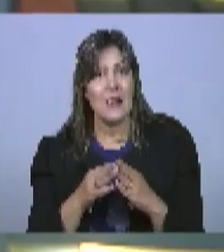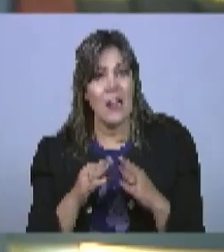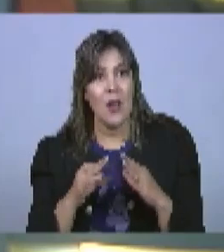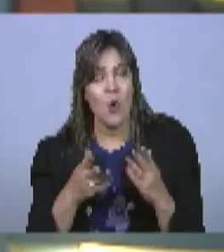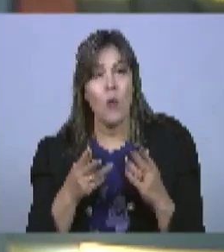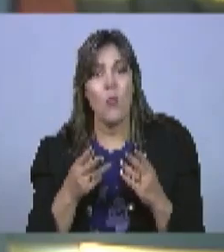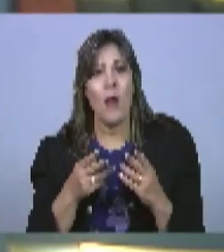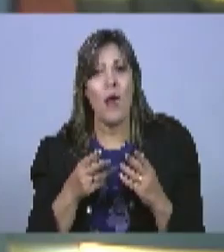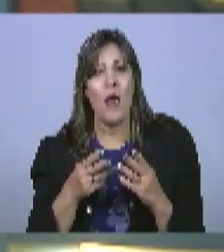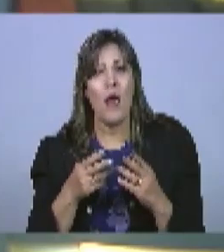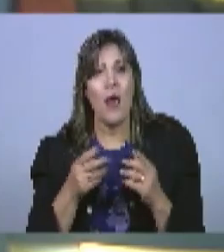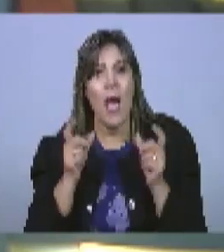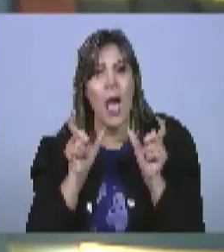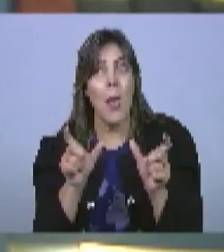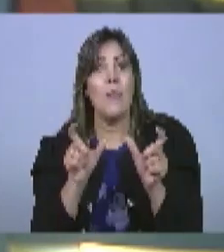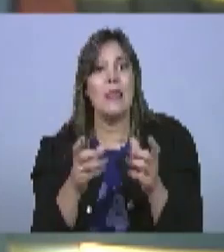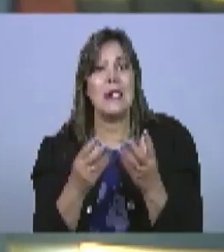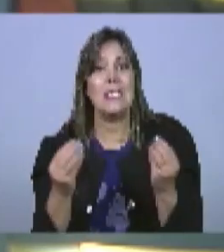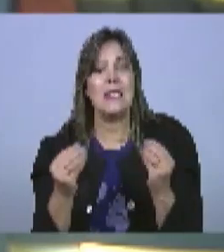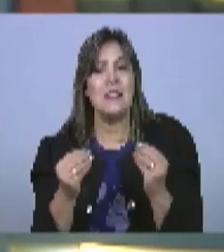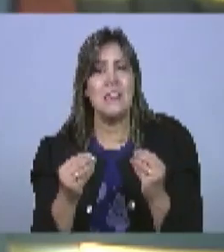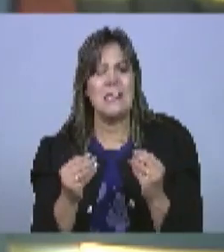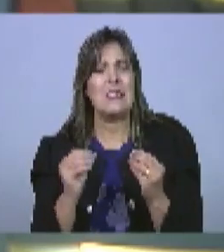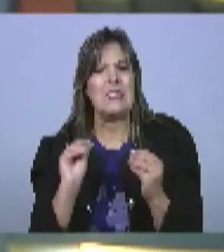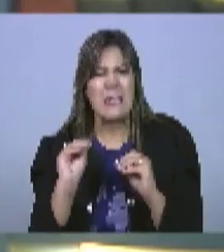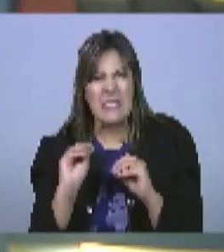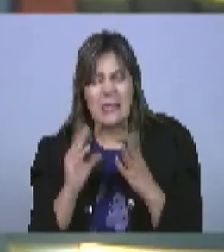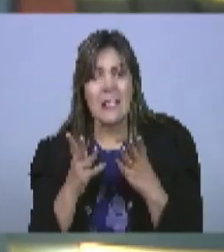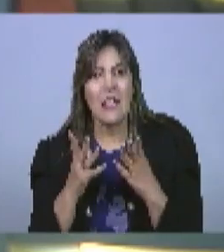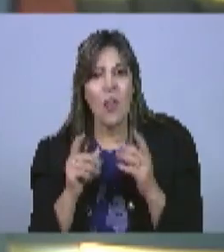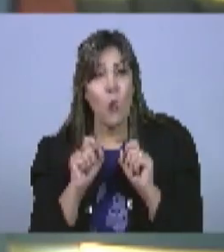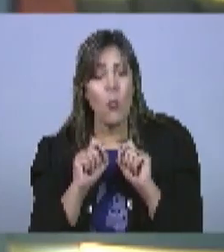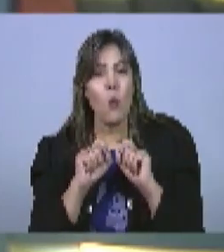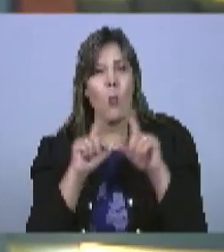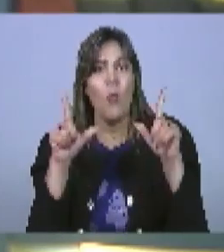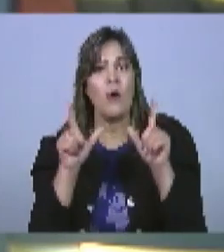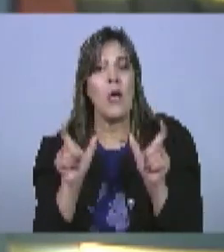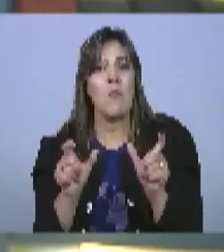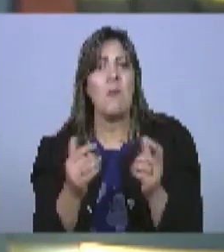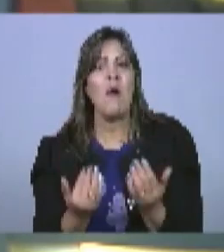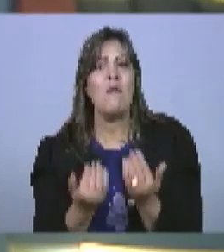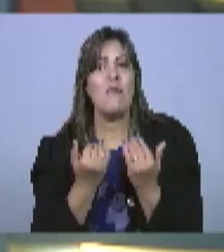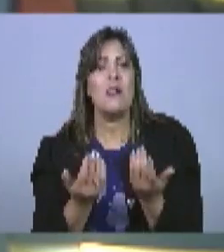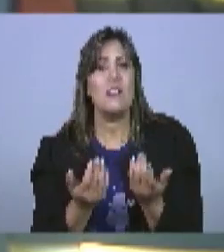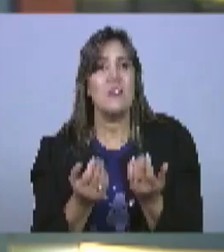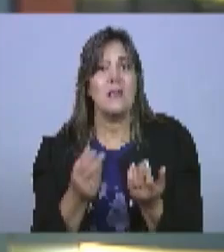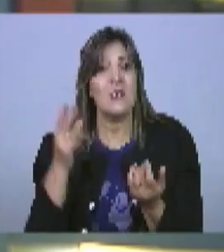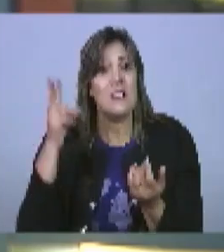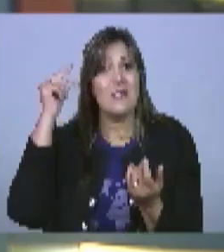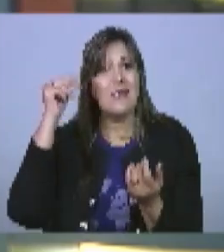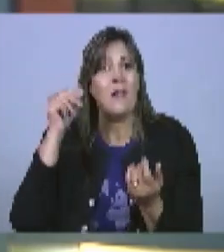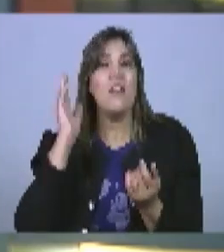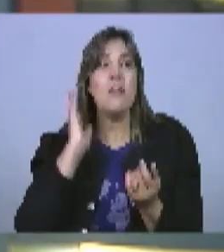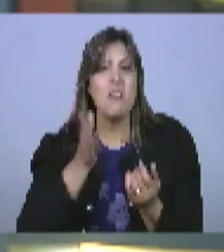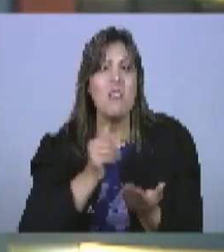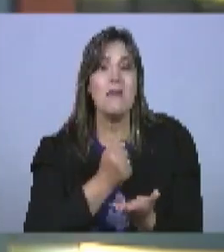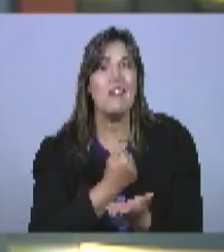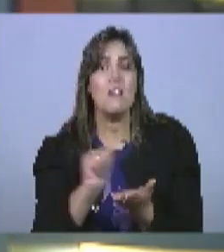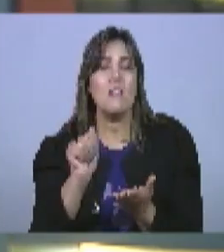التابعه ليه مكشوف هذا الكشف الامني الخطير بالنسبه لاسرائيل